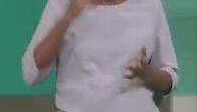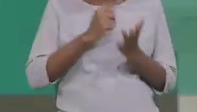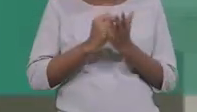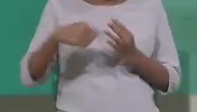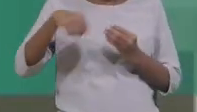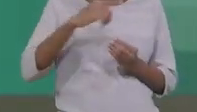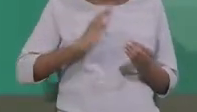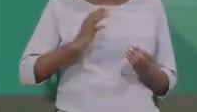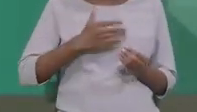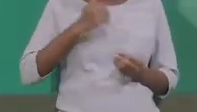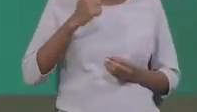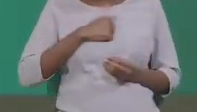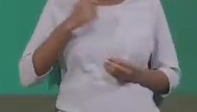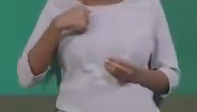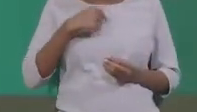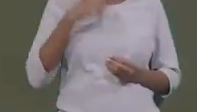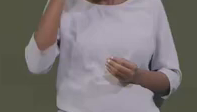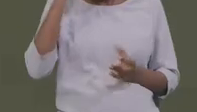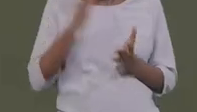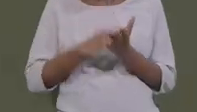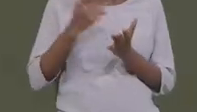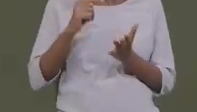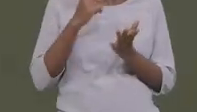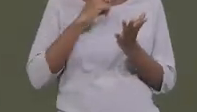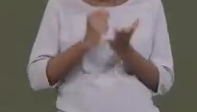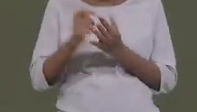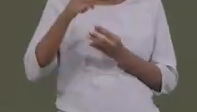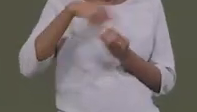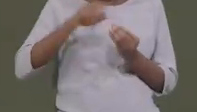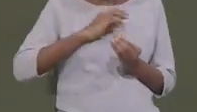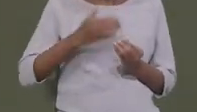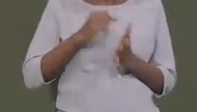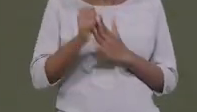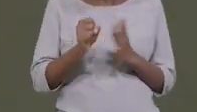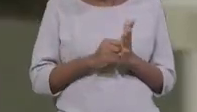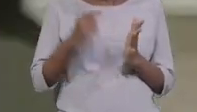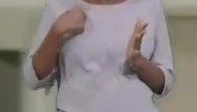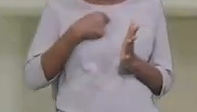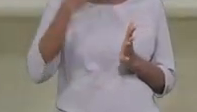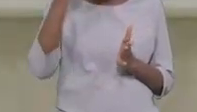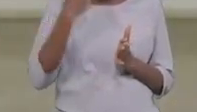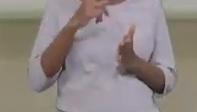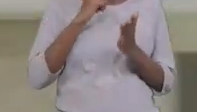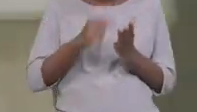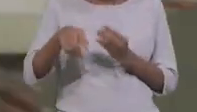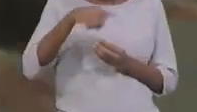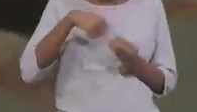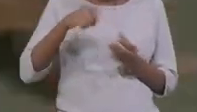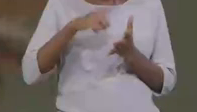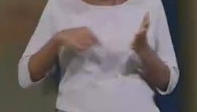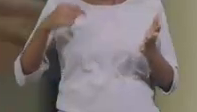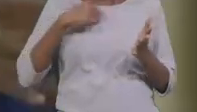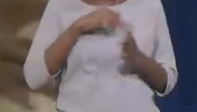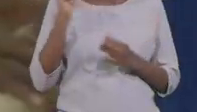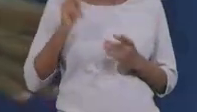vérité nous concernant nous-mêmes, nous connaissons la vérité sur notre état. Nous connaissons la vérité